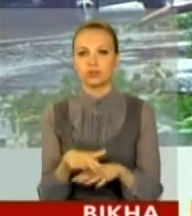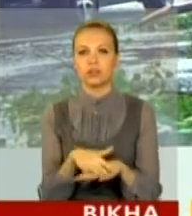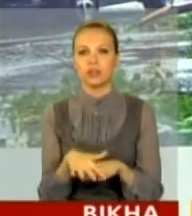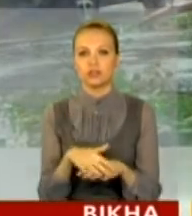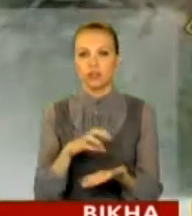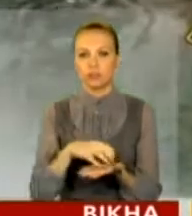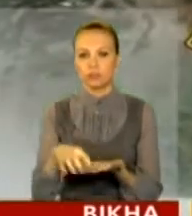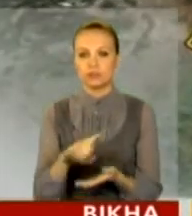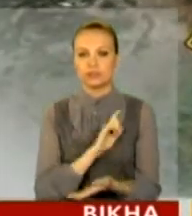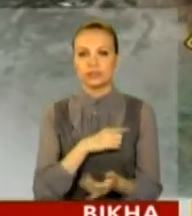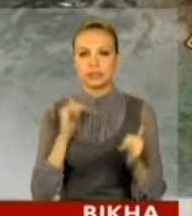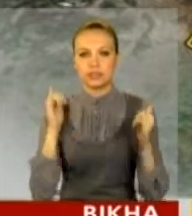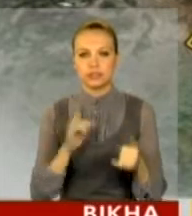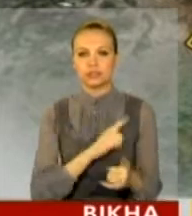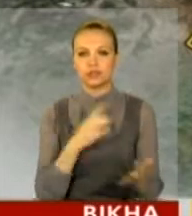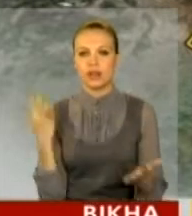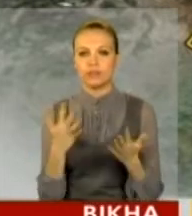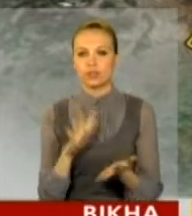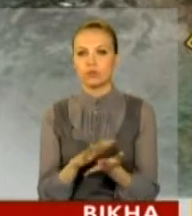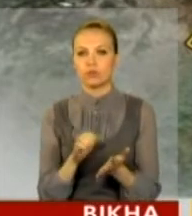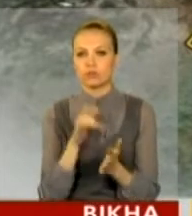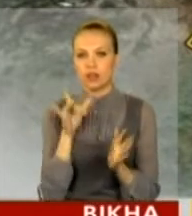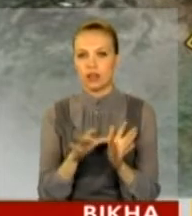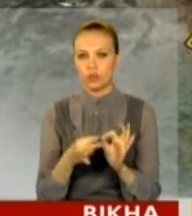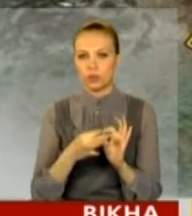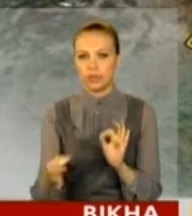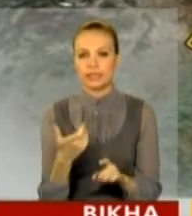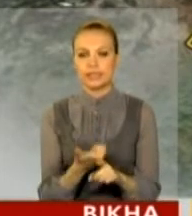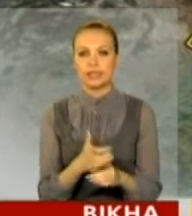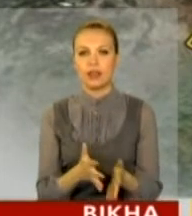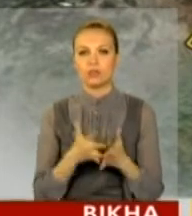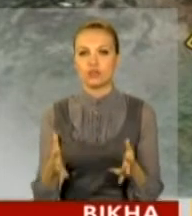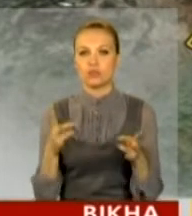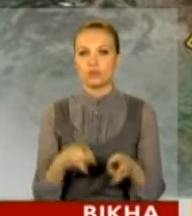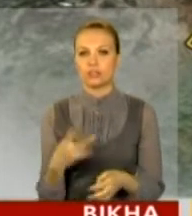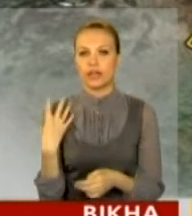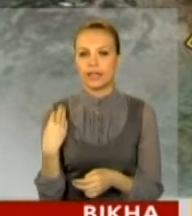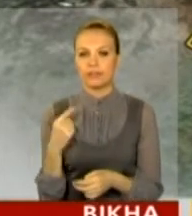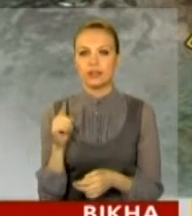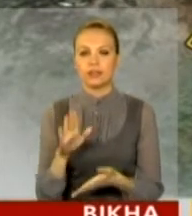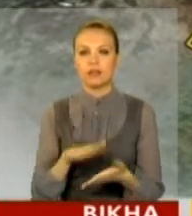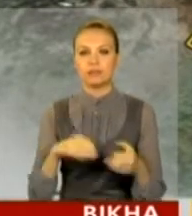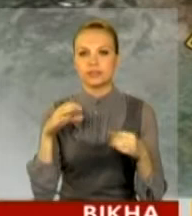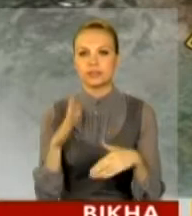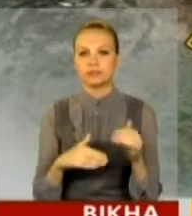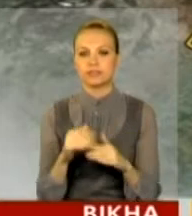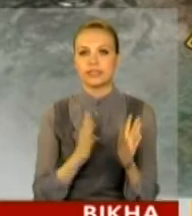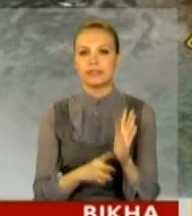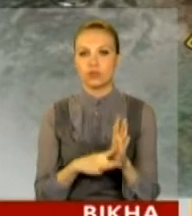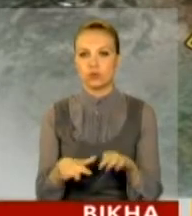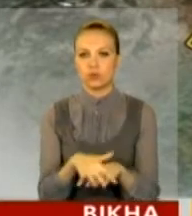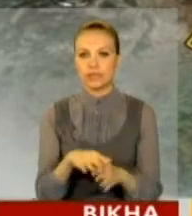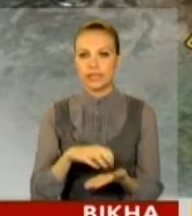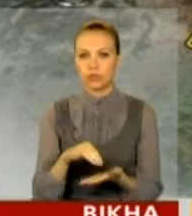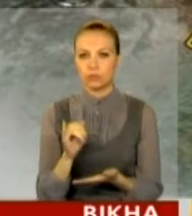пунктів. Сильна злива і шквальний вітер пошкодили електролінії. Найбільше постраждала Львівщина. Там без світла майже 90 населених